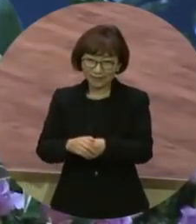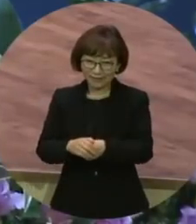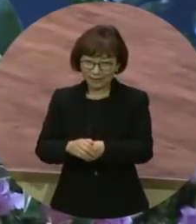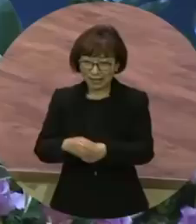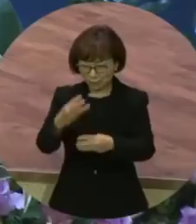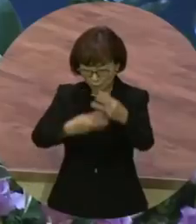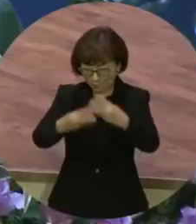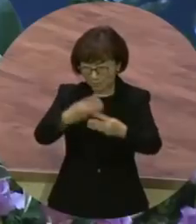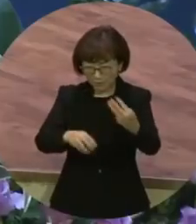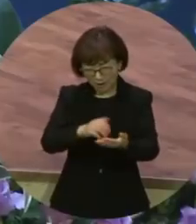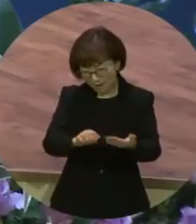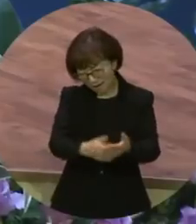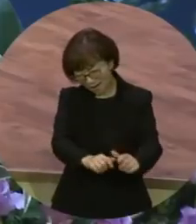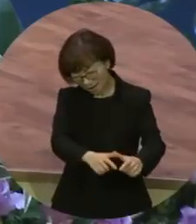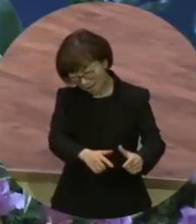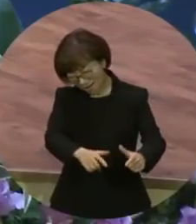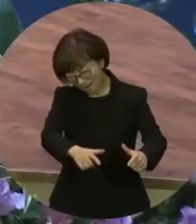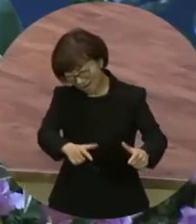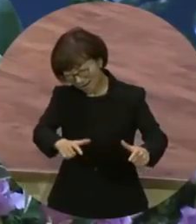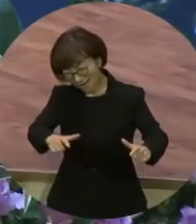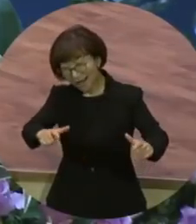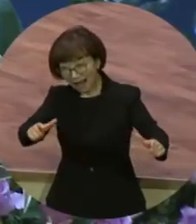되었습니다.